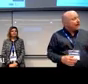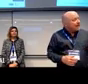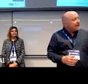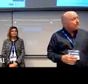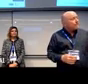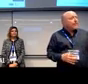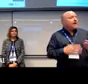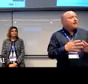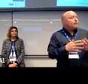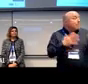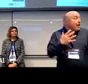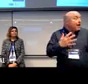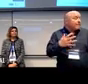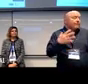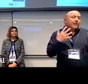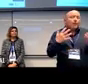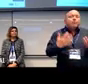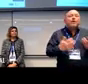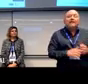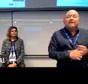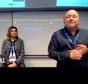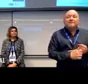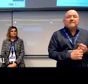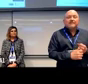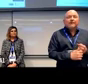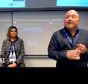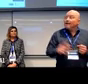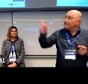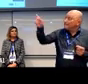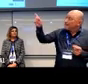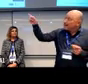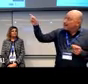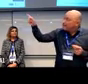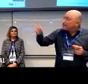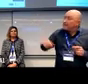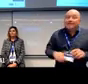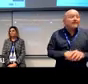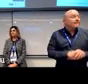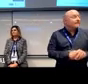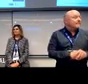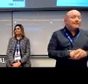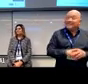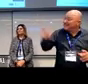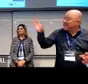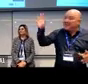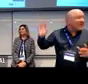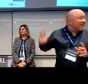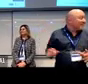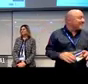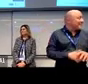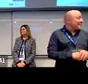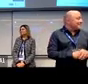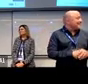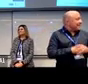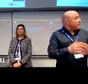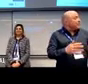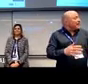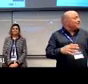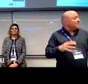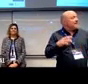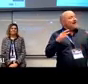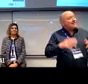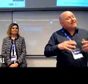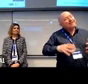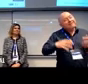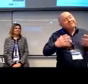diffusé. Mais le plus grand défi, c'est lequel? C'est le dernier. C'est quelques lettres, mais c'est le